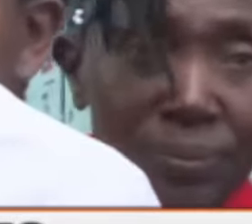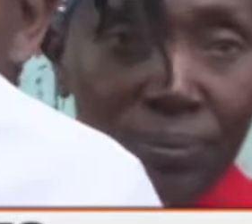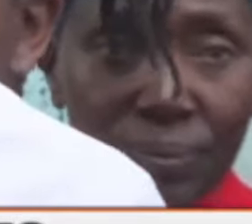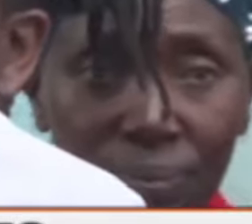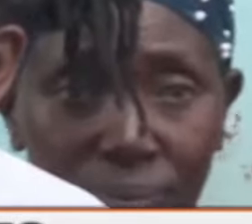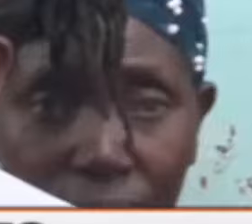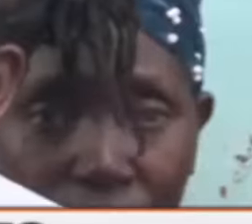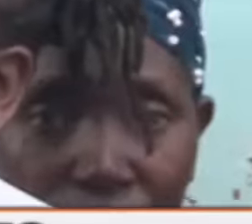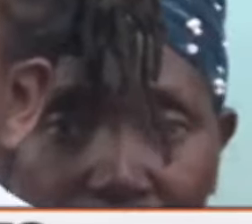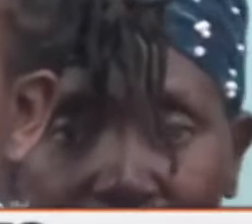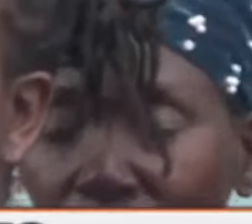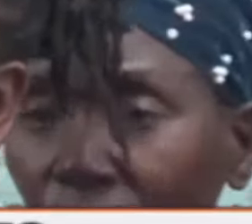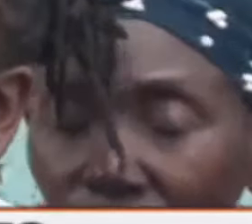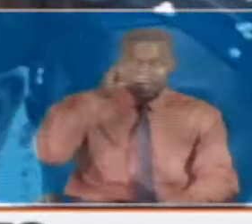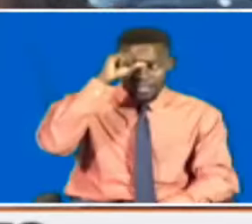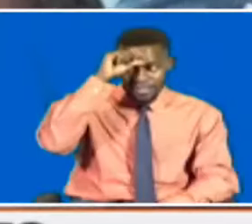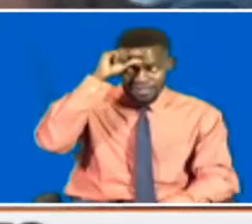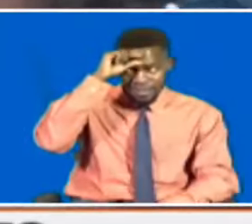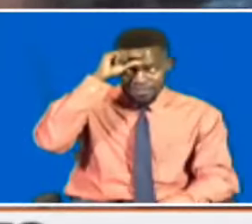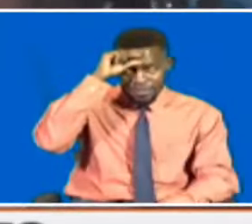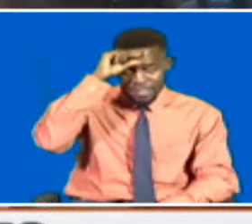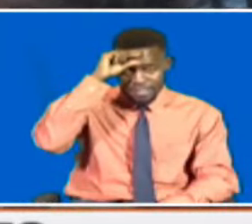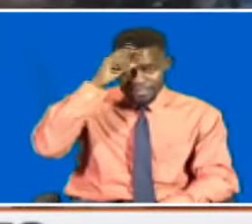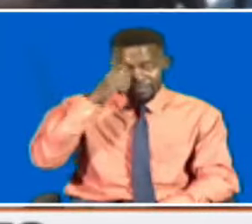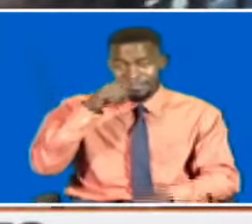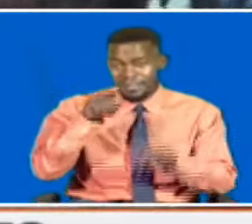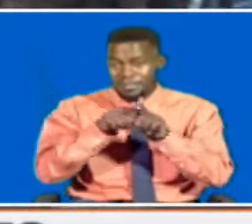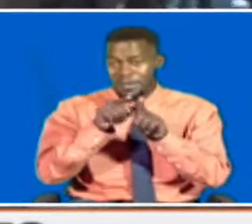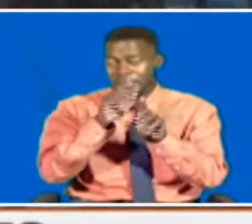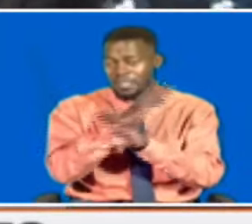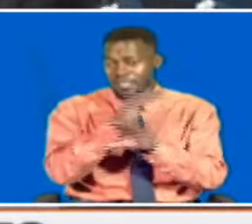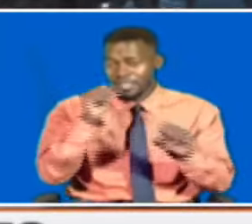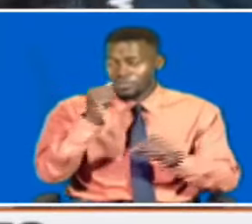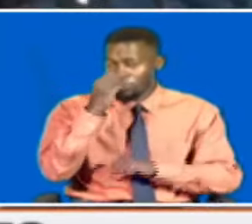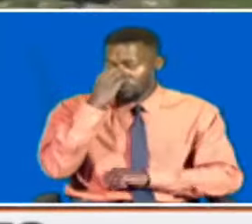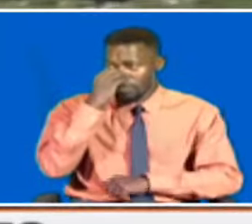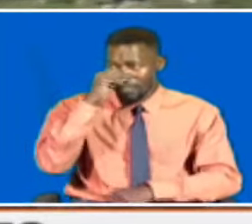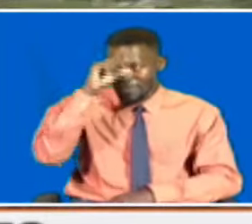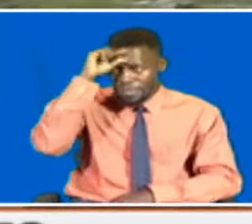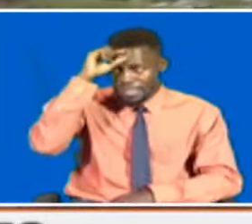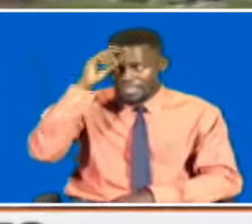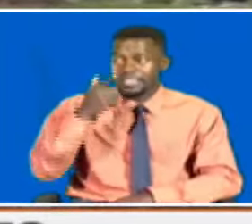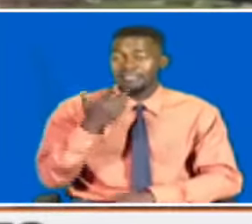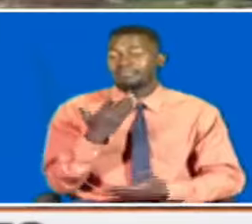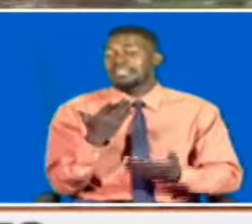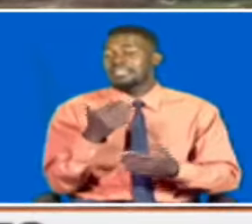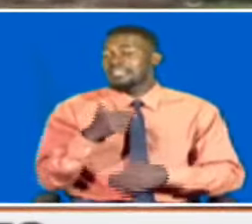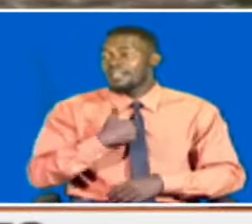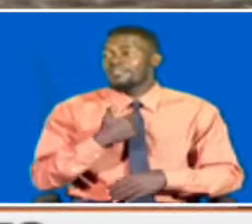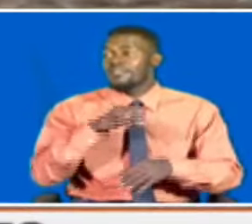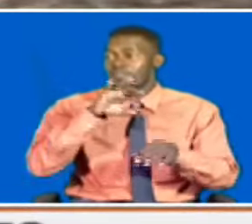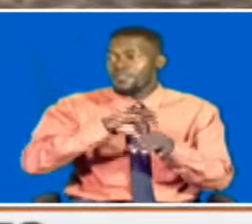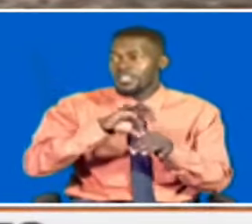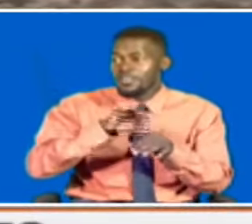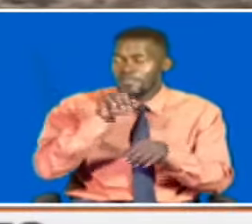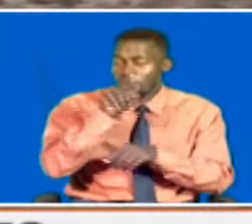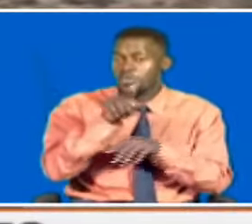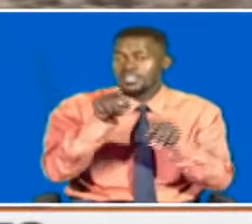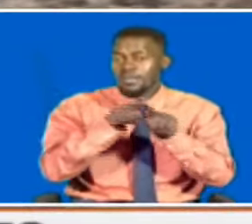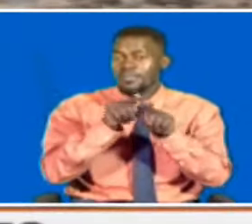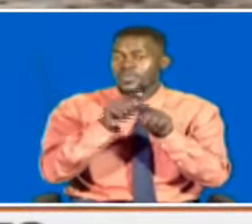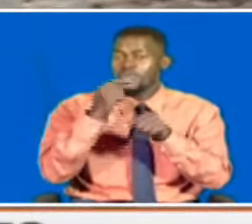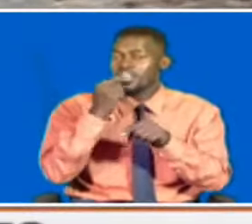na serikali ya Mheshimiwa Rais William Samoei Ruto. Hawa ni wananchi ambao walikupatia kura na katika manifesto yako